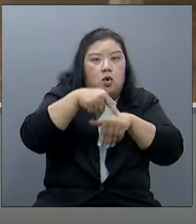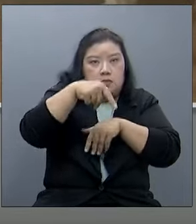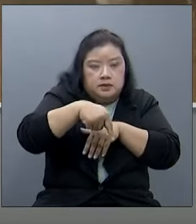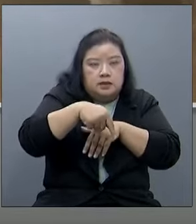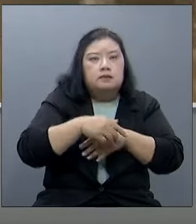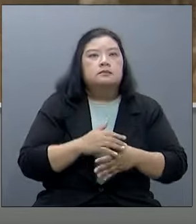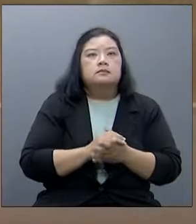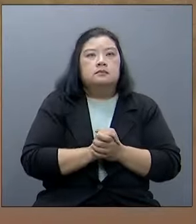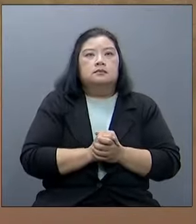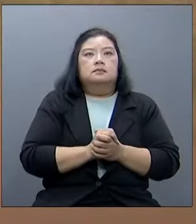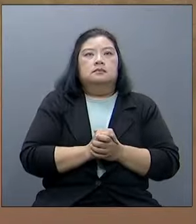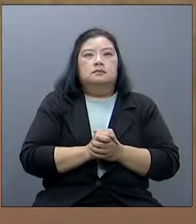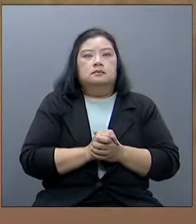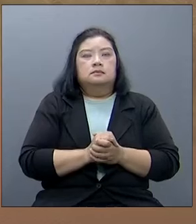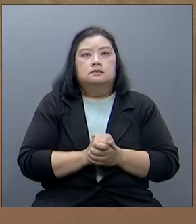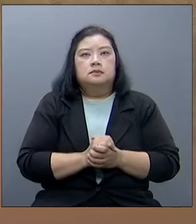ืดูฝนค่ะ